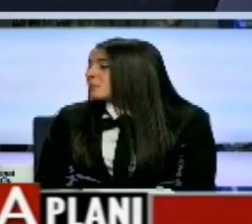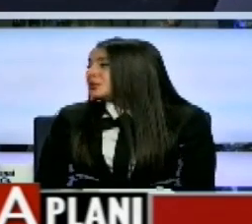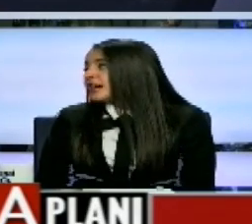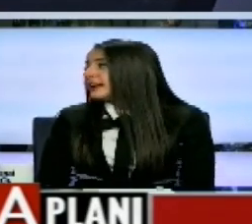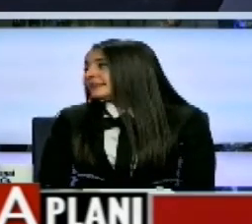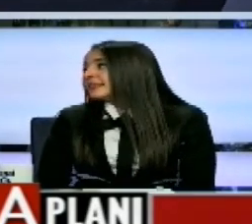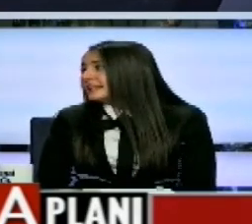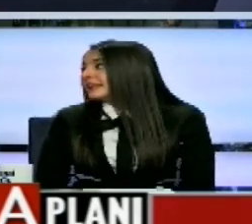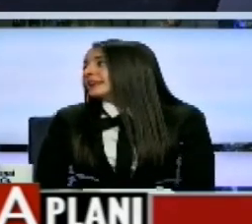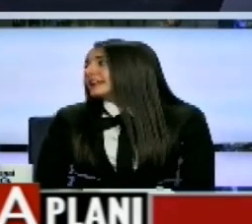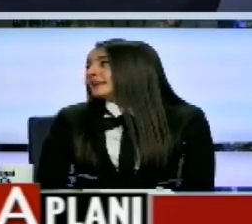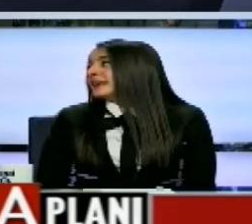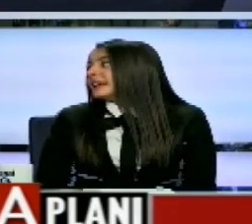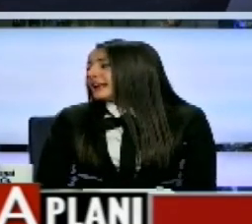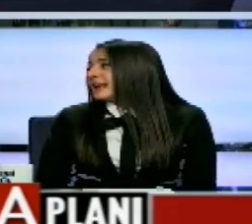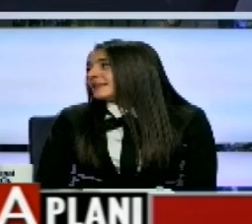ama işaret dili